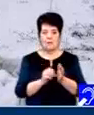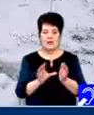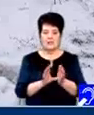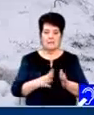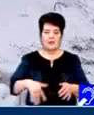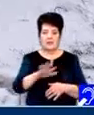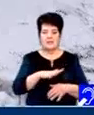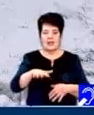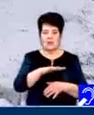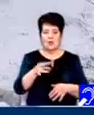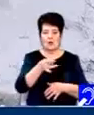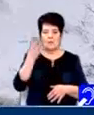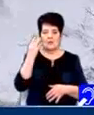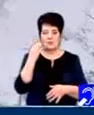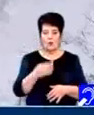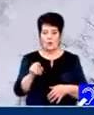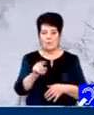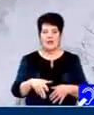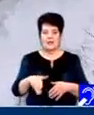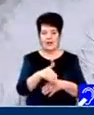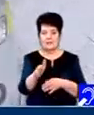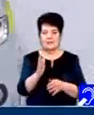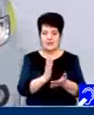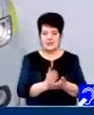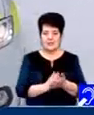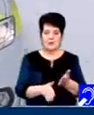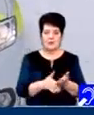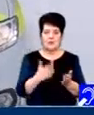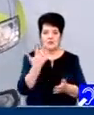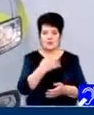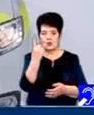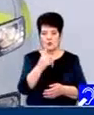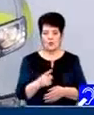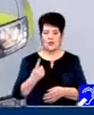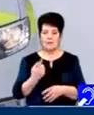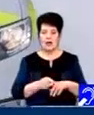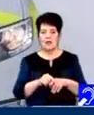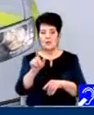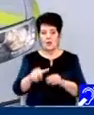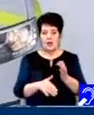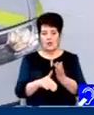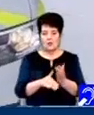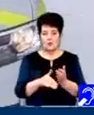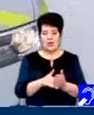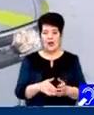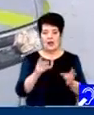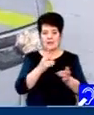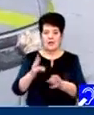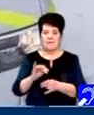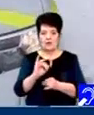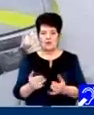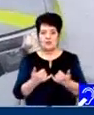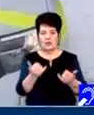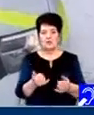întreg teritoriul Republicii Moldova. Pe trasee sunt gata pentru intervenție 51 de patrule pentru a ajuta la fluidizarea traficului și a